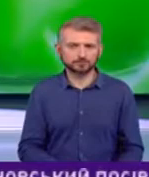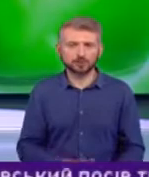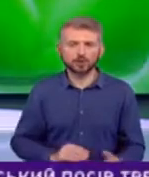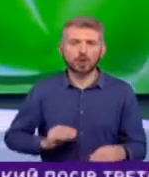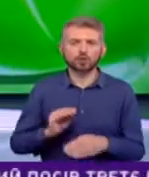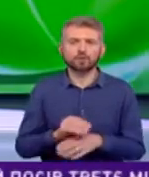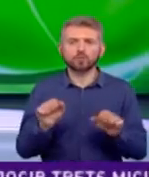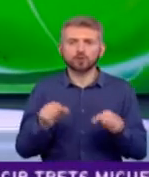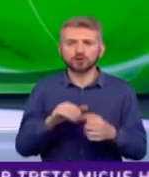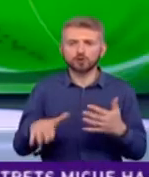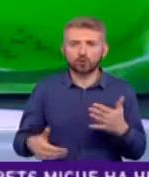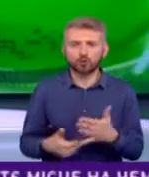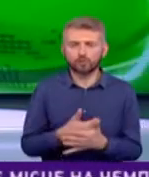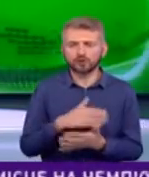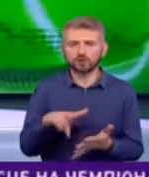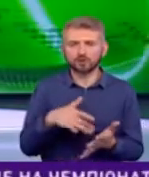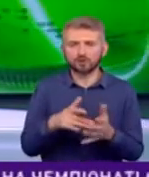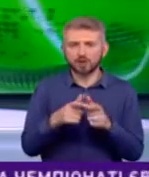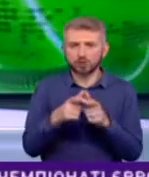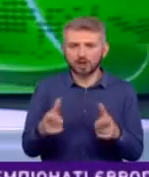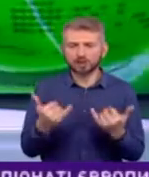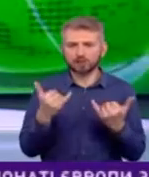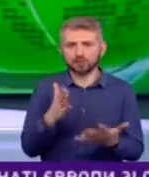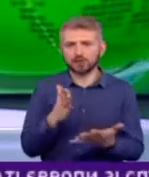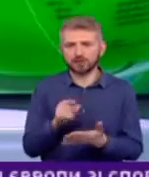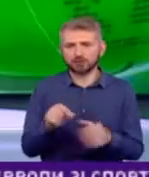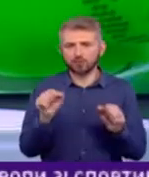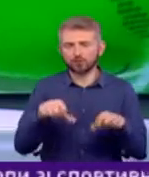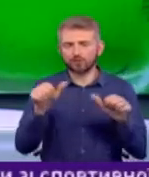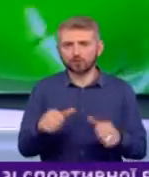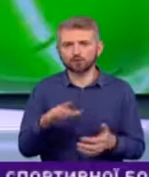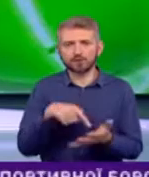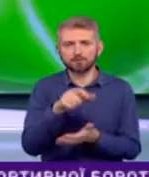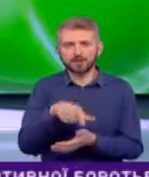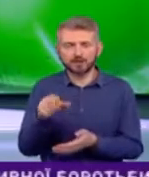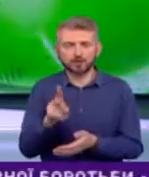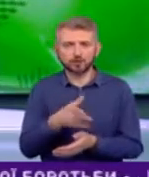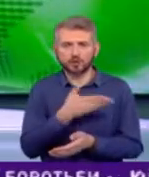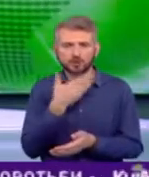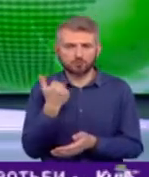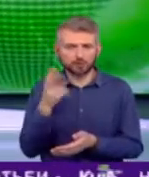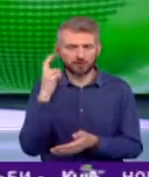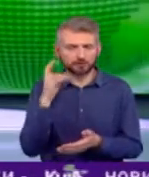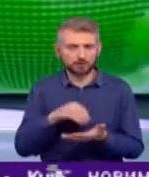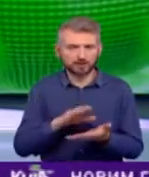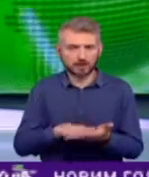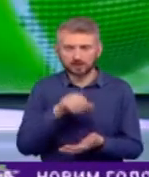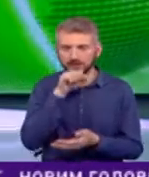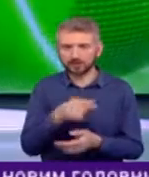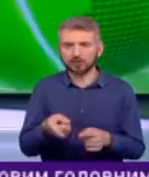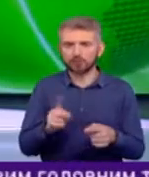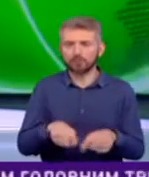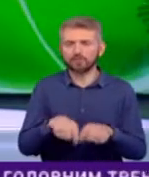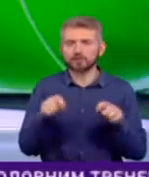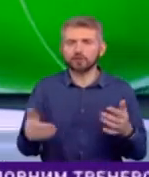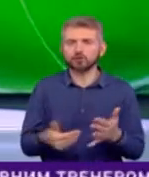Додаткові можливості оновленої муніципальної картки. Тепер її можуть оформити містяни, які не мають столичної реєстрації. Завдяки цьому відкриваються